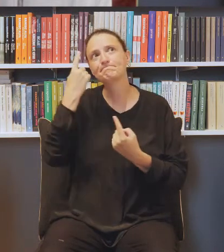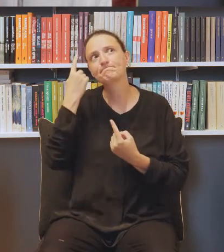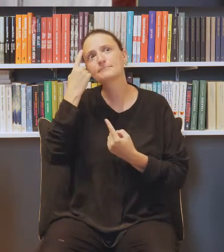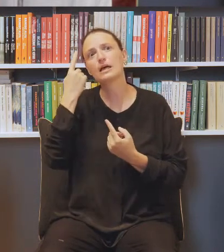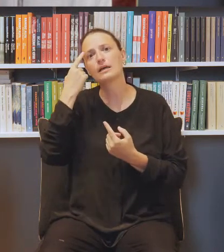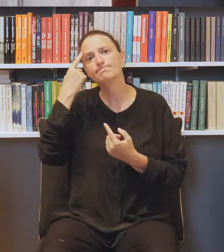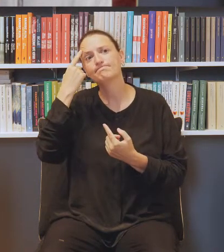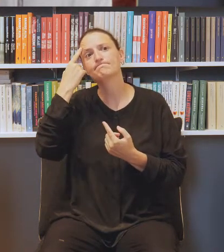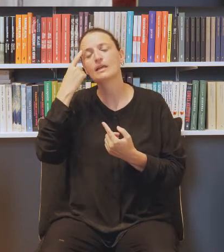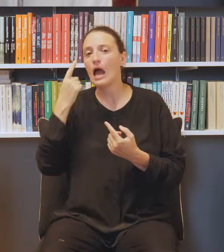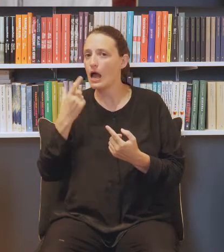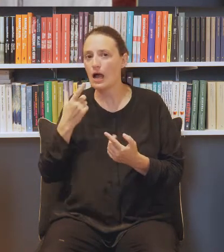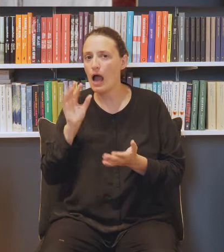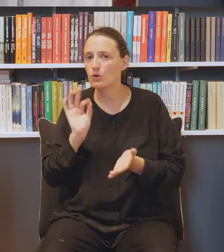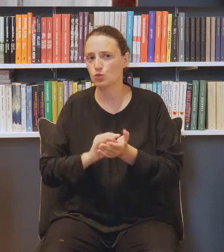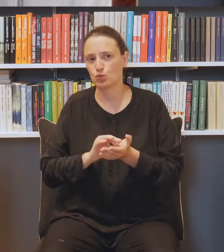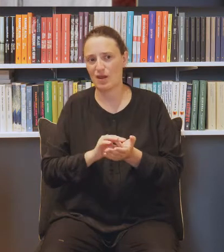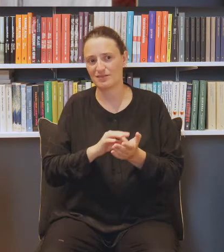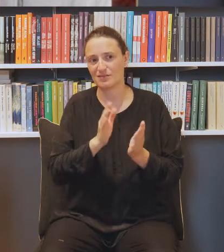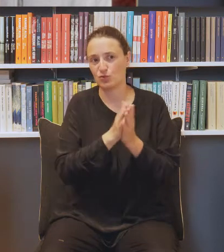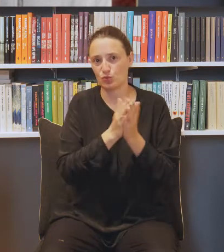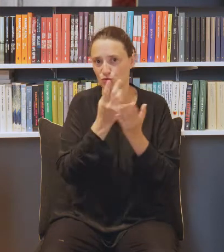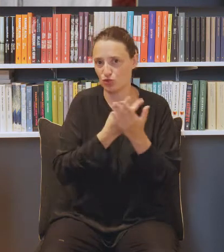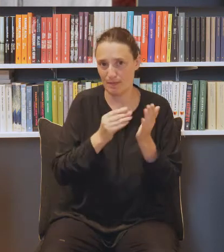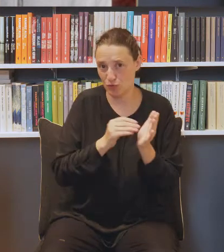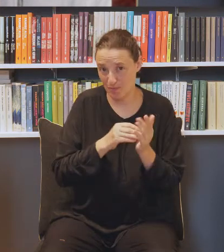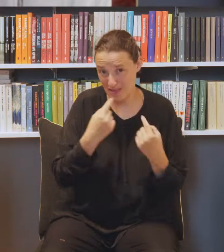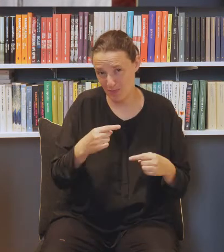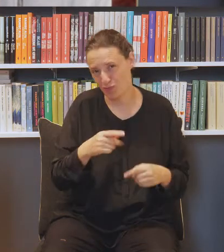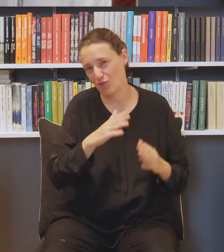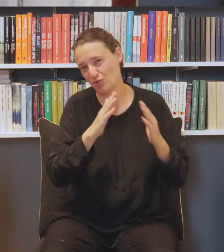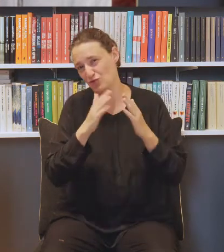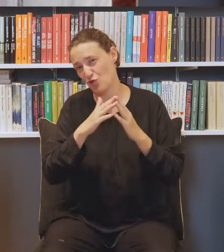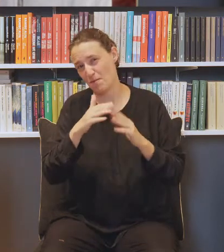akurat tego, że nie było potrzeby czytania książek, to w większości, myślę, polskich domów tak jest, że albo